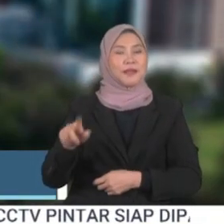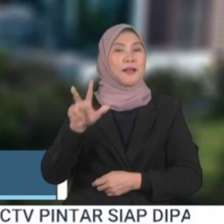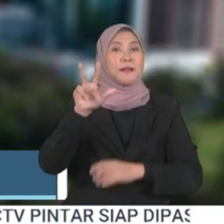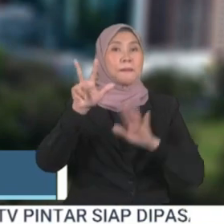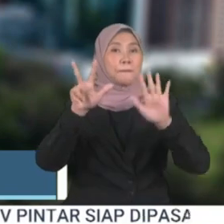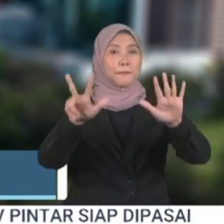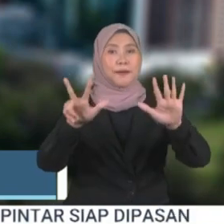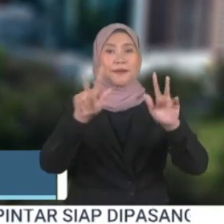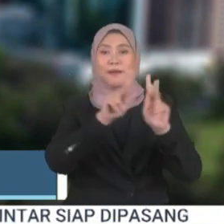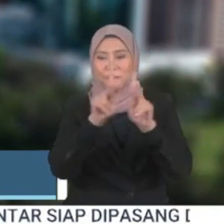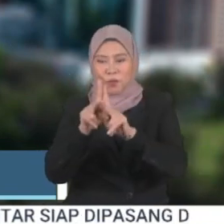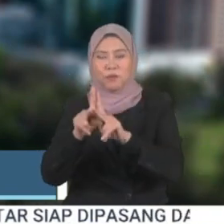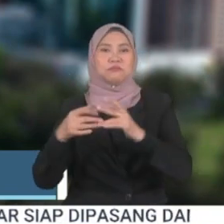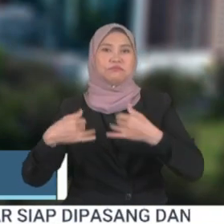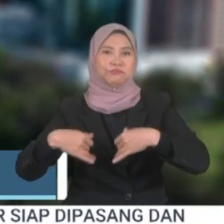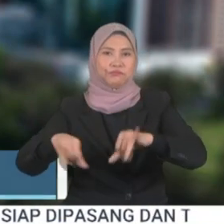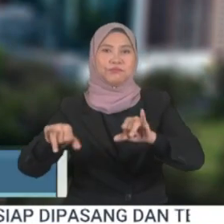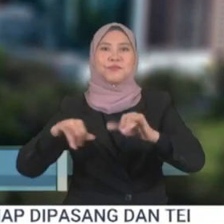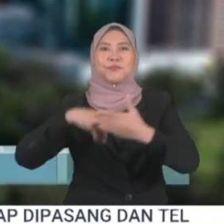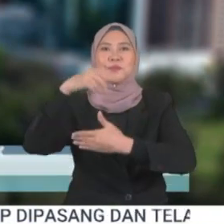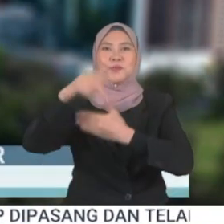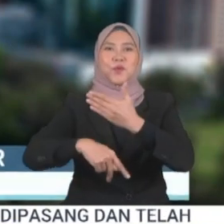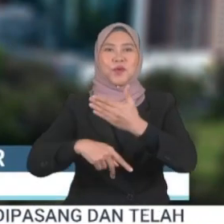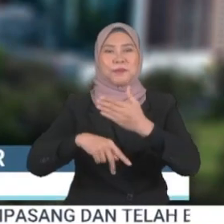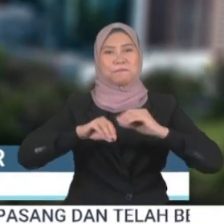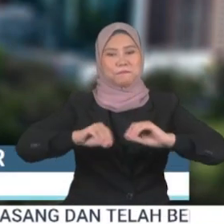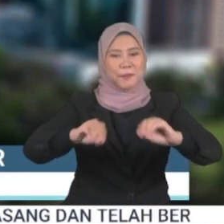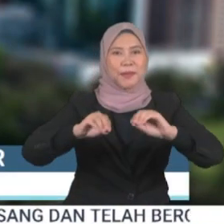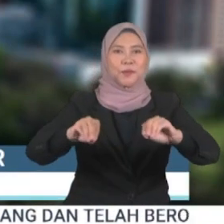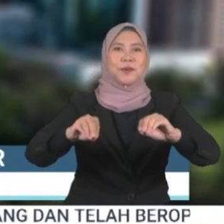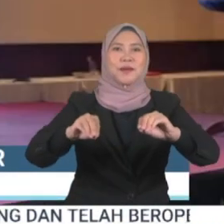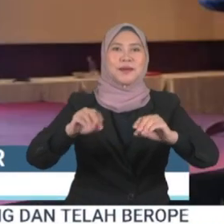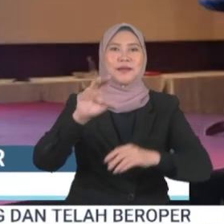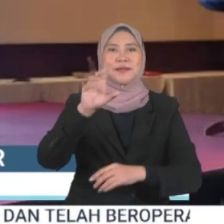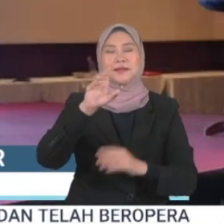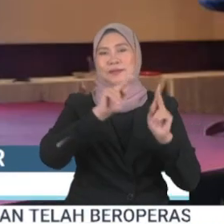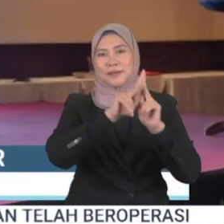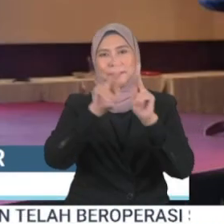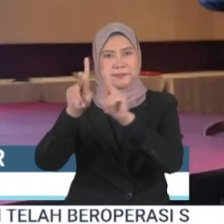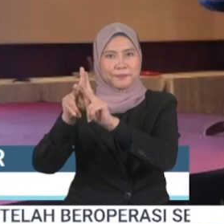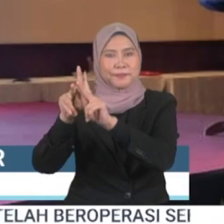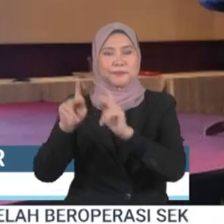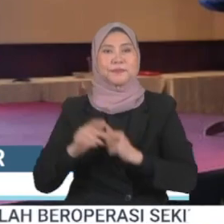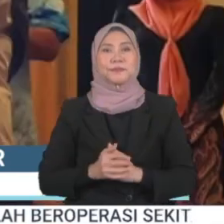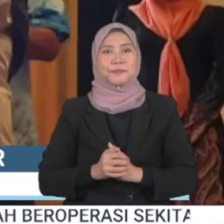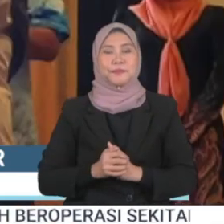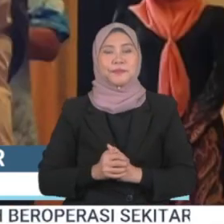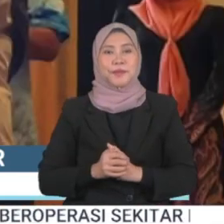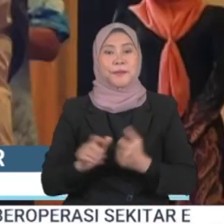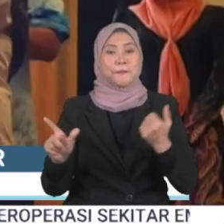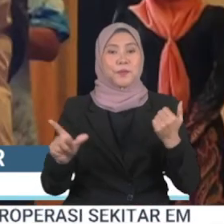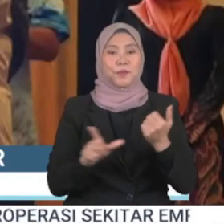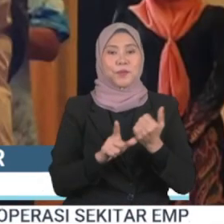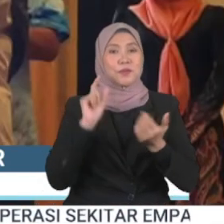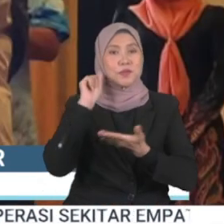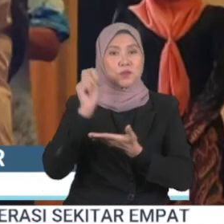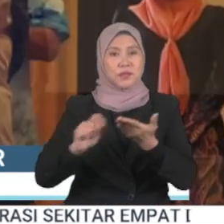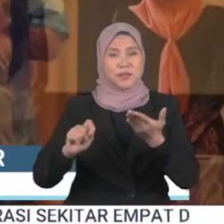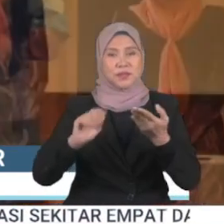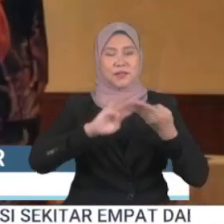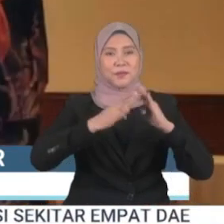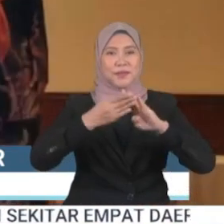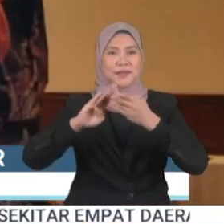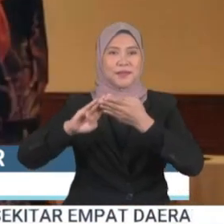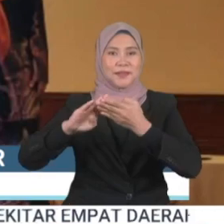ataualion asa menerusi program pementoran Desa jelas ketua penolong setiausaha bahagian komuniti